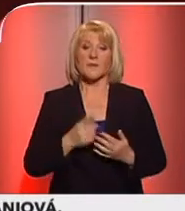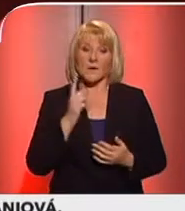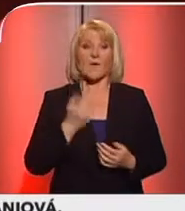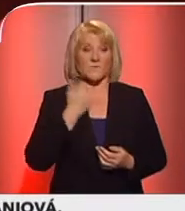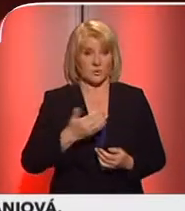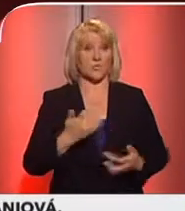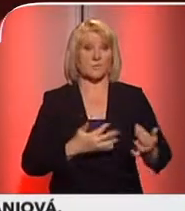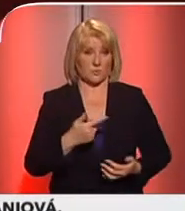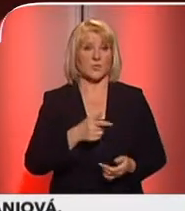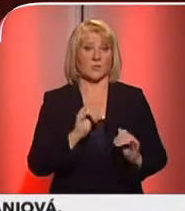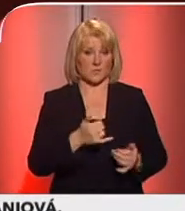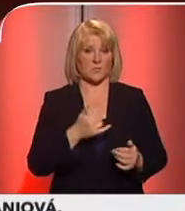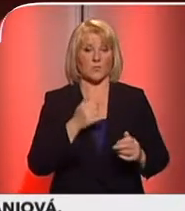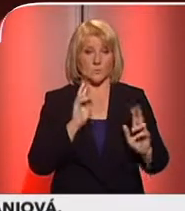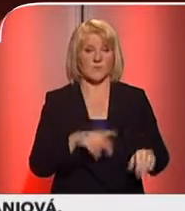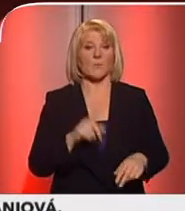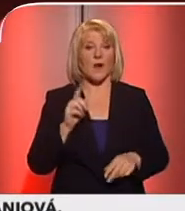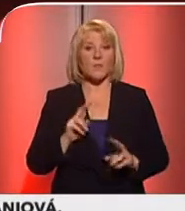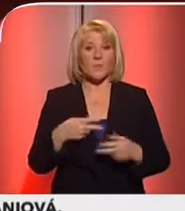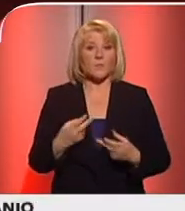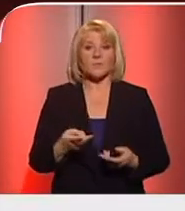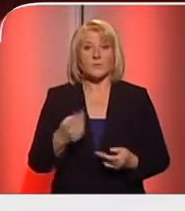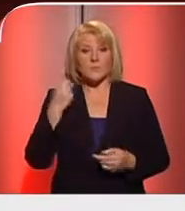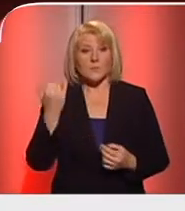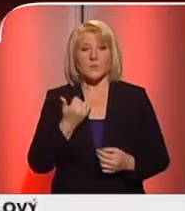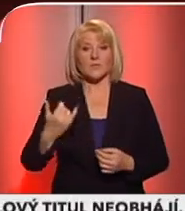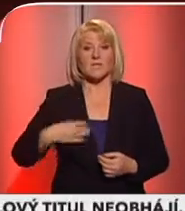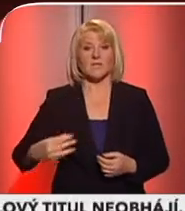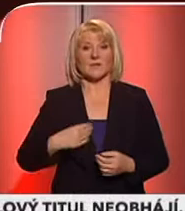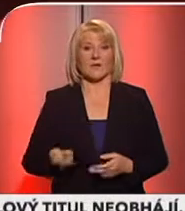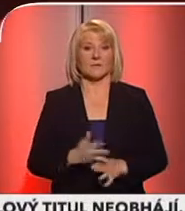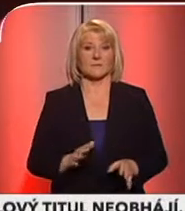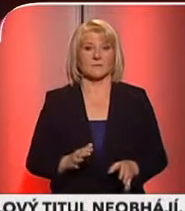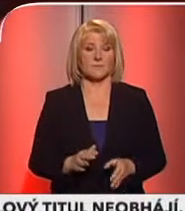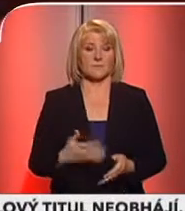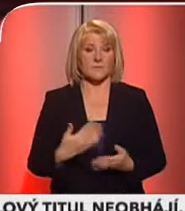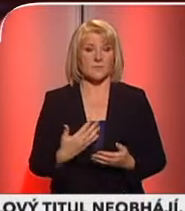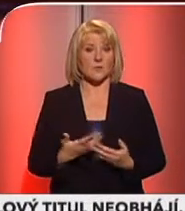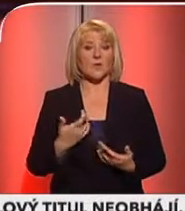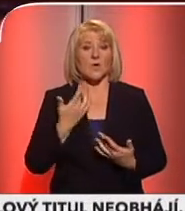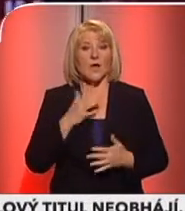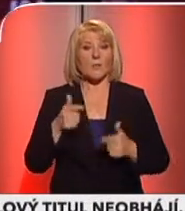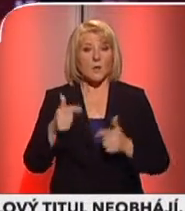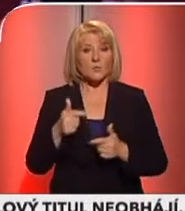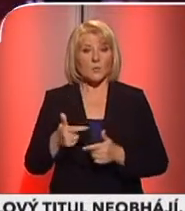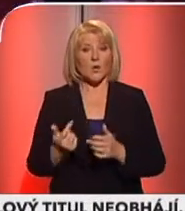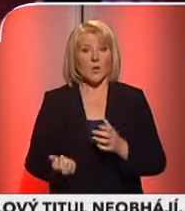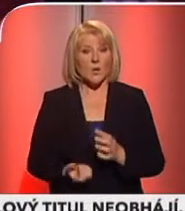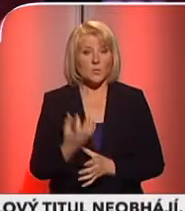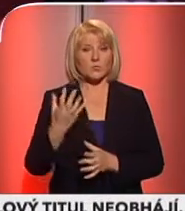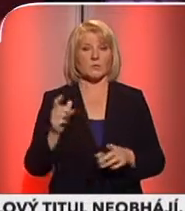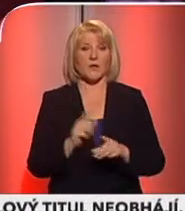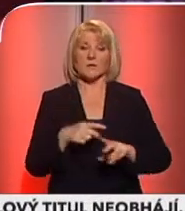Rozpočty, ano, tomu rozumím. Ale nemůže se soustředit jenom na výdaje. To je totiž ten... Tak chci říct, otázka podpory růstu a debat, které se teď